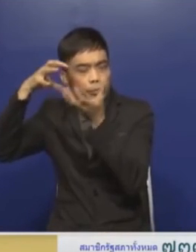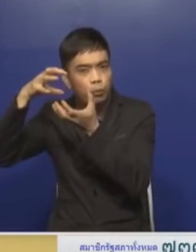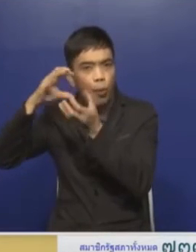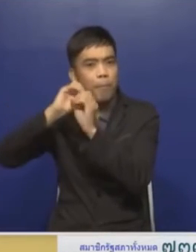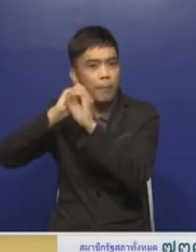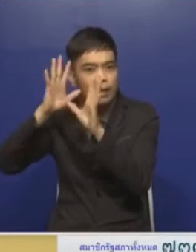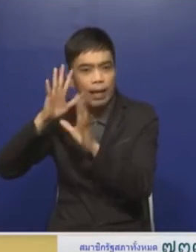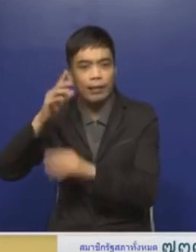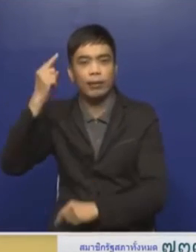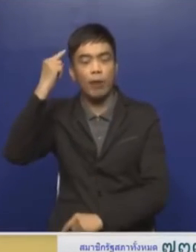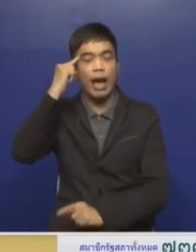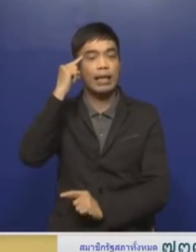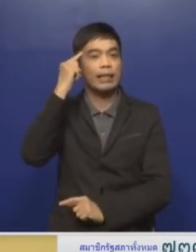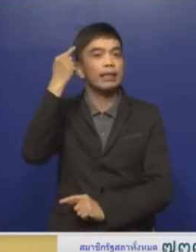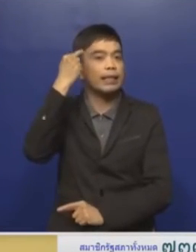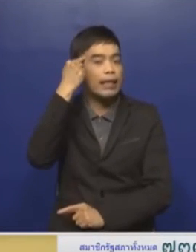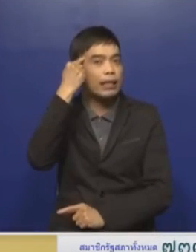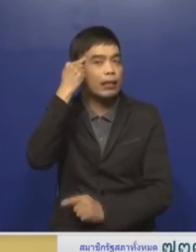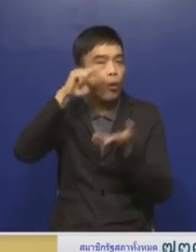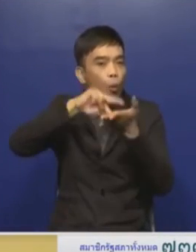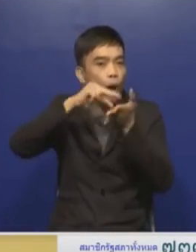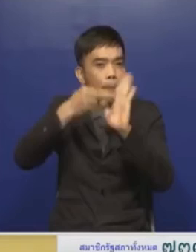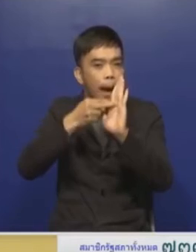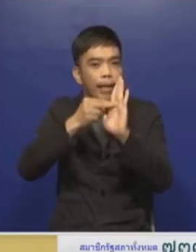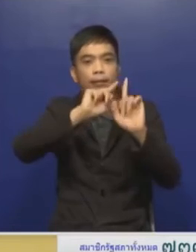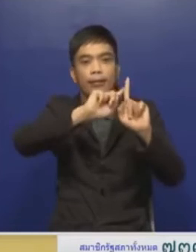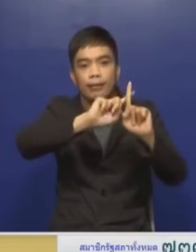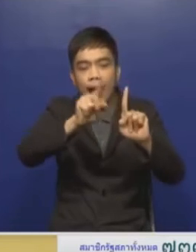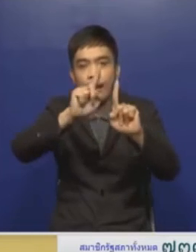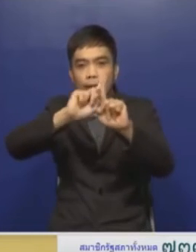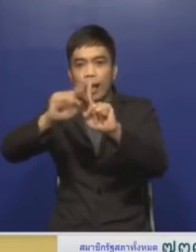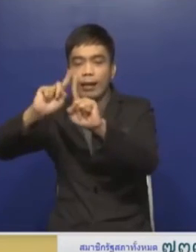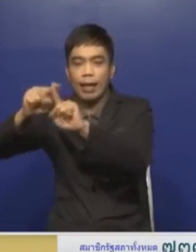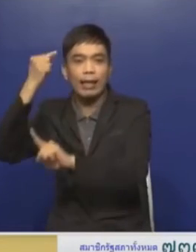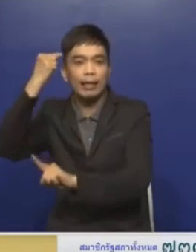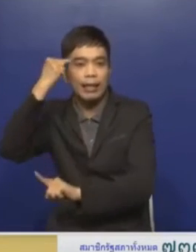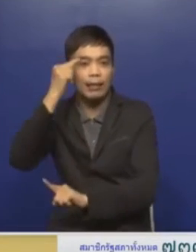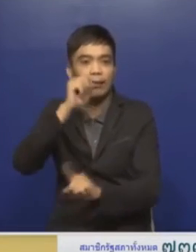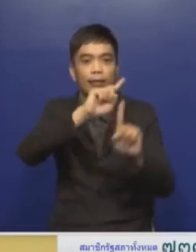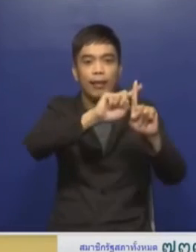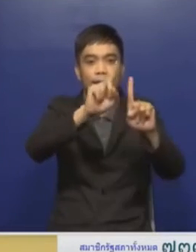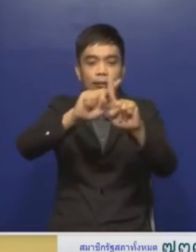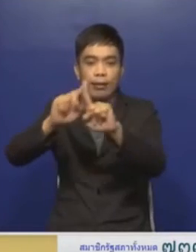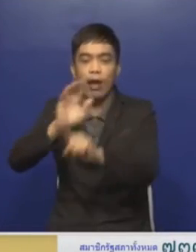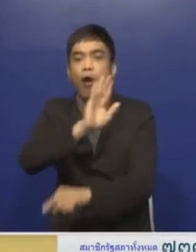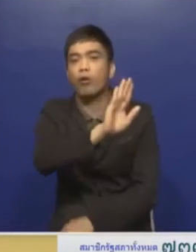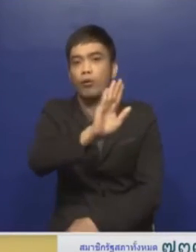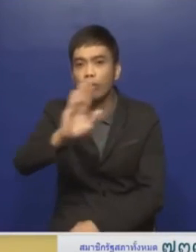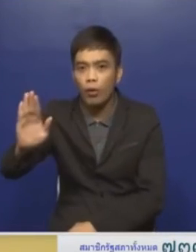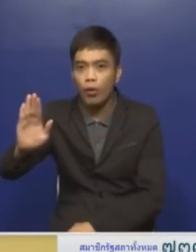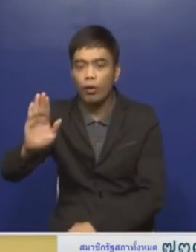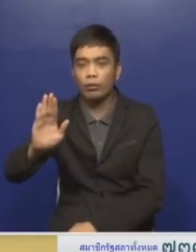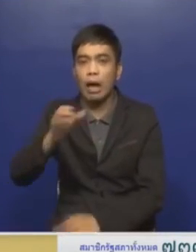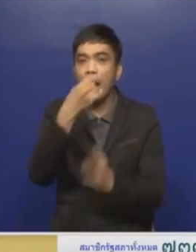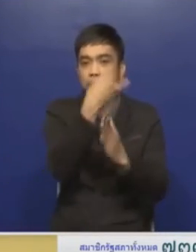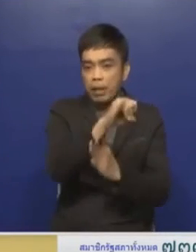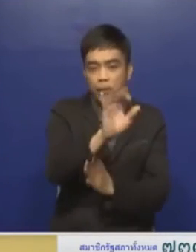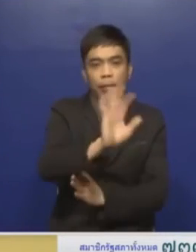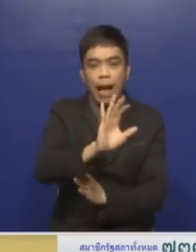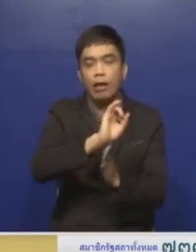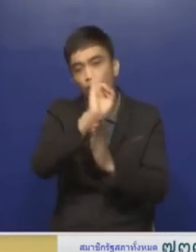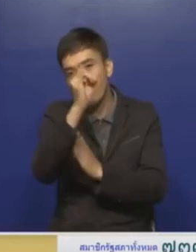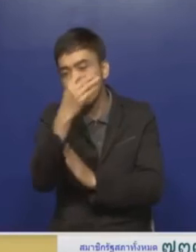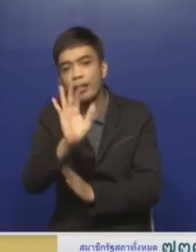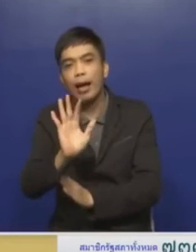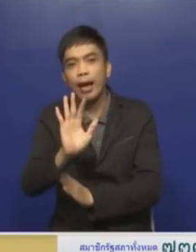ทำให้เกิดคามคิดในการตีฟรรมที่แตกต่างกันซึ่งกไมมใคร ผใครถูกแลครัแต่วเื่องจากวาศารณปนูนั้นเป็น